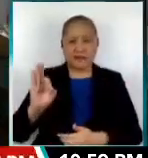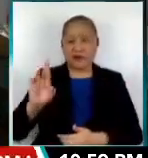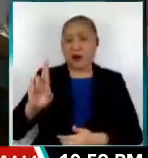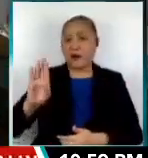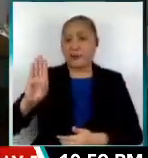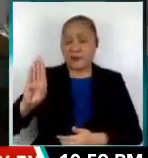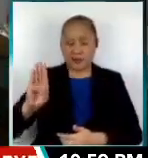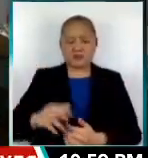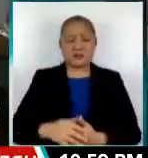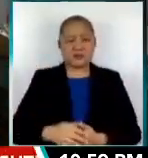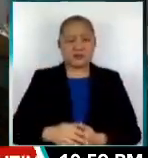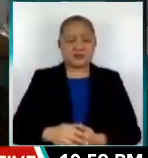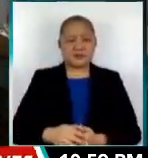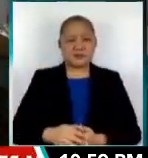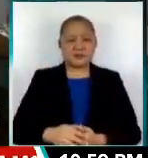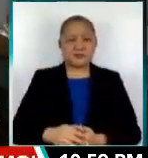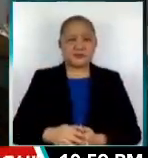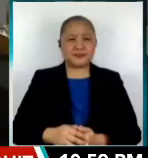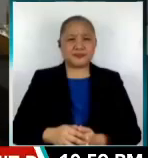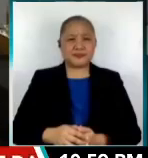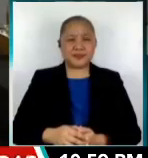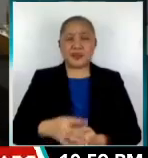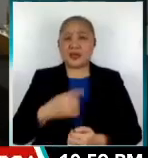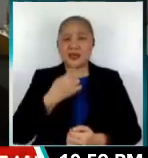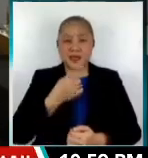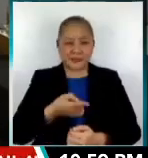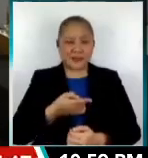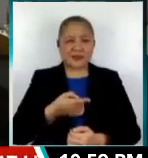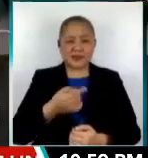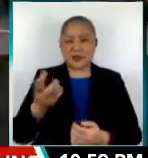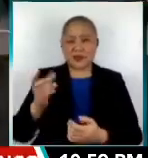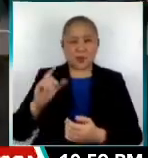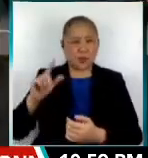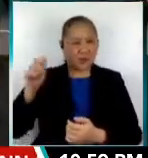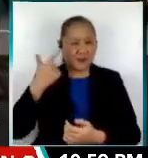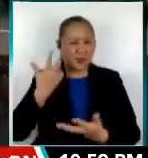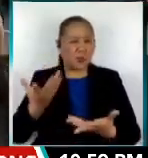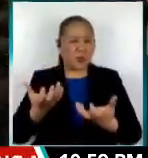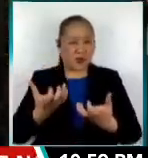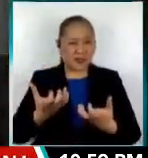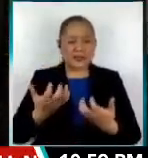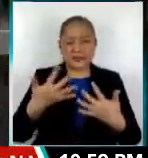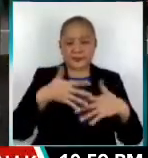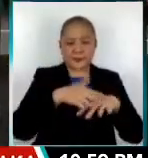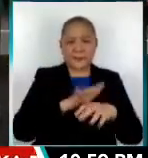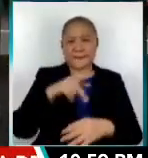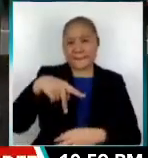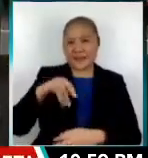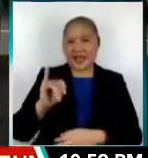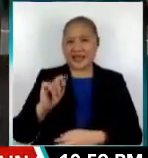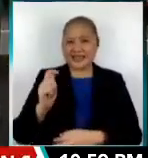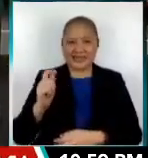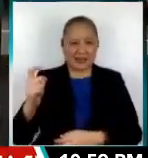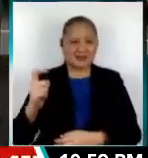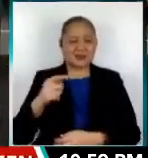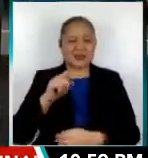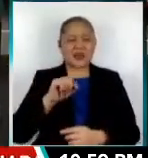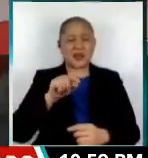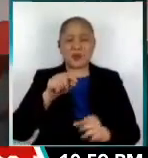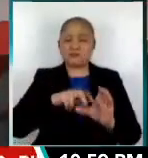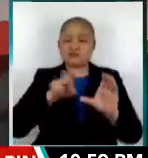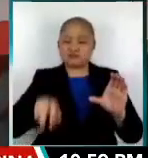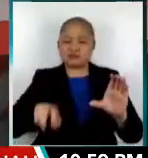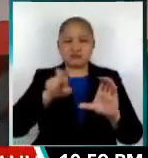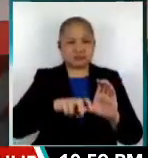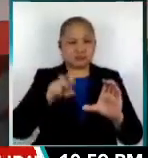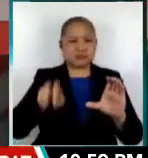o LTFRB. Ang gusto daw kasi ng gobyerno sa itinakdang integrated terminal exchange lamang ang babaan at sakayan. Sagot